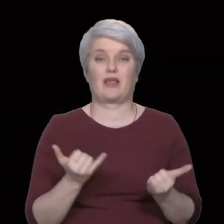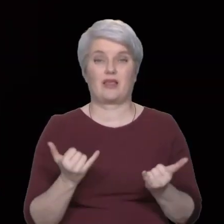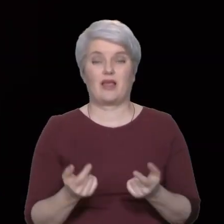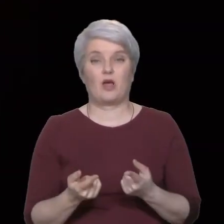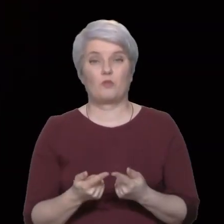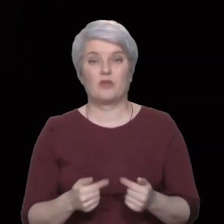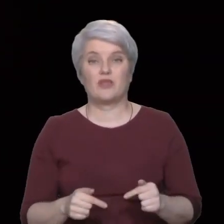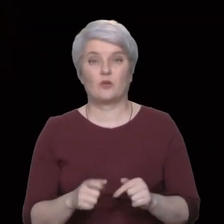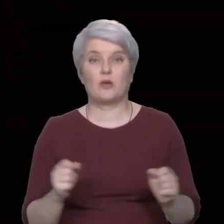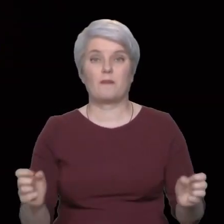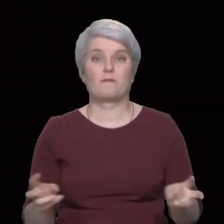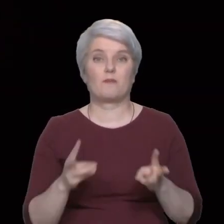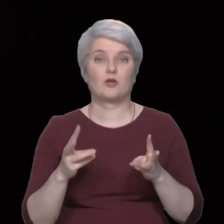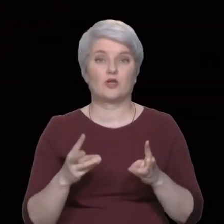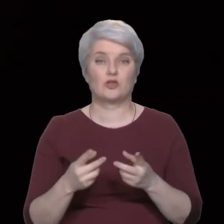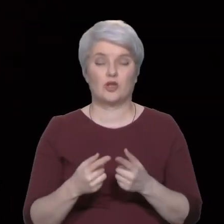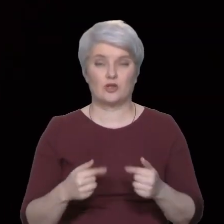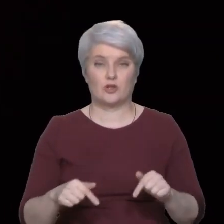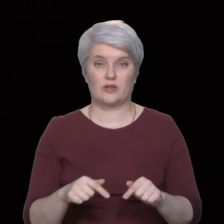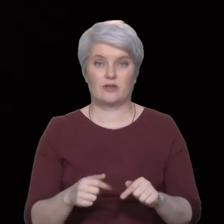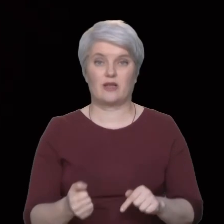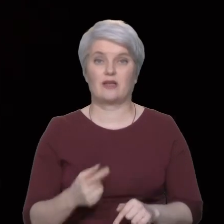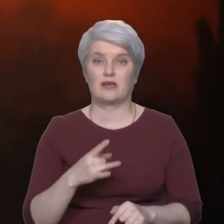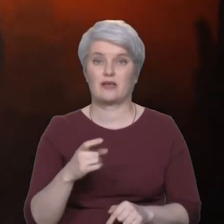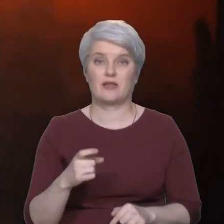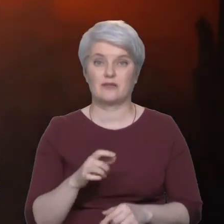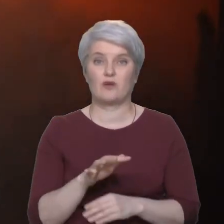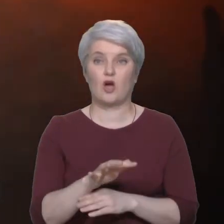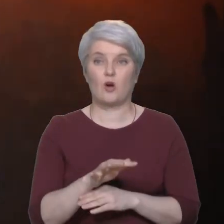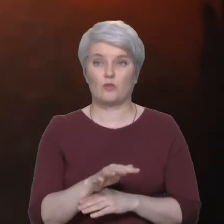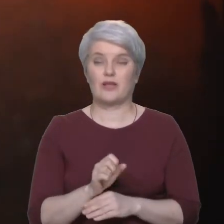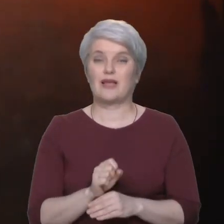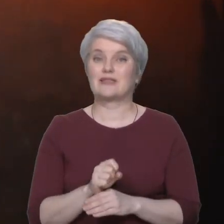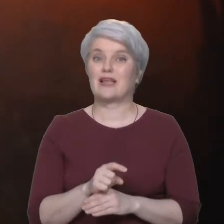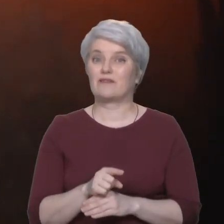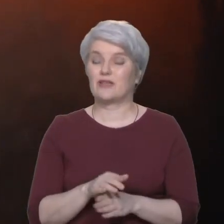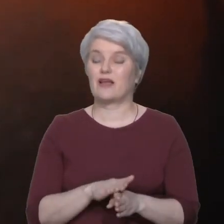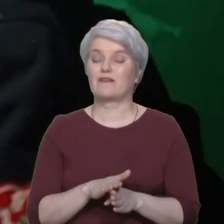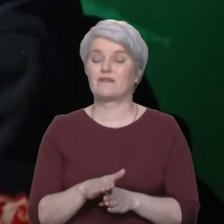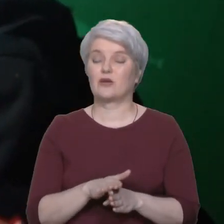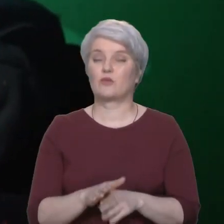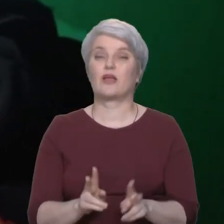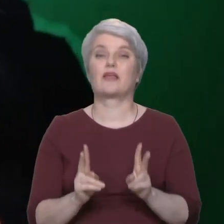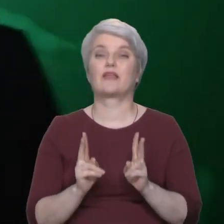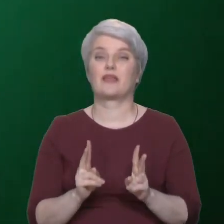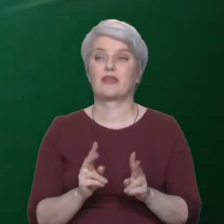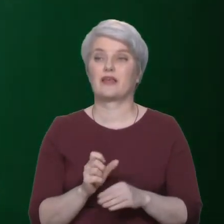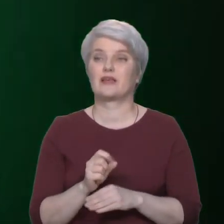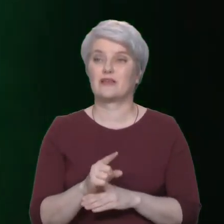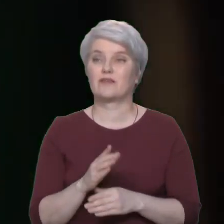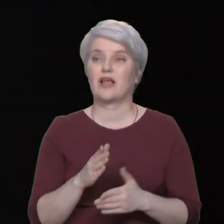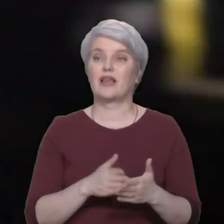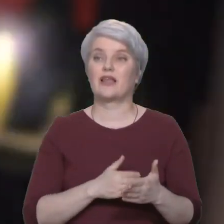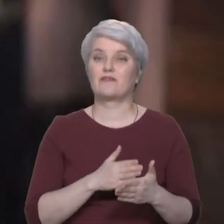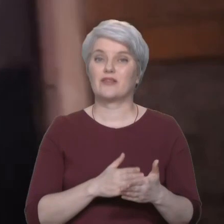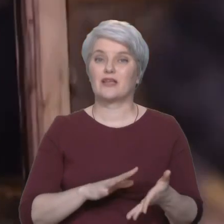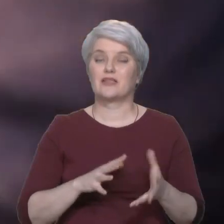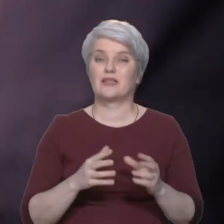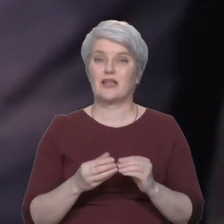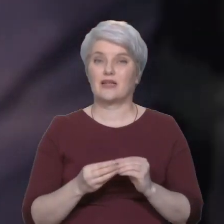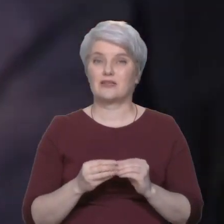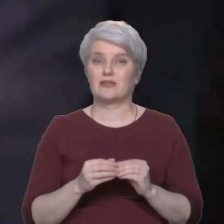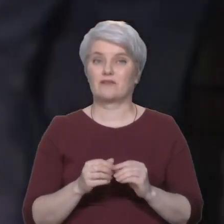частина. Він декілька разів обстрілювався. Але завдання виконує, які завдання? Завдання по ліквідації наслідків